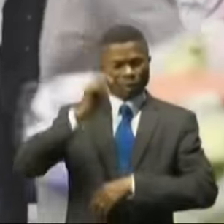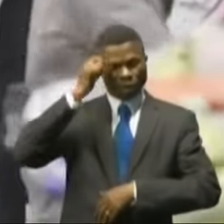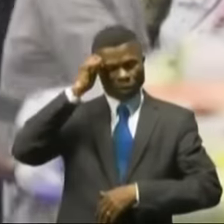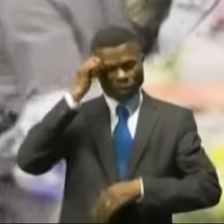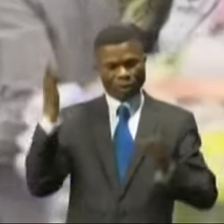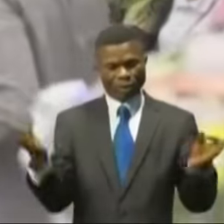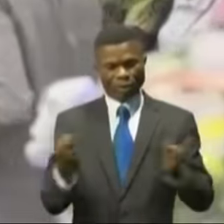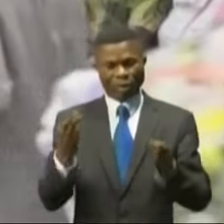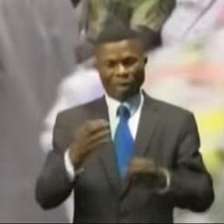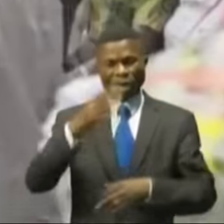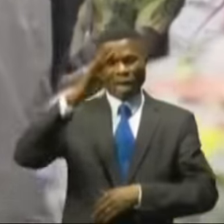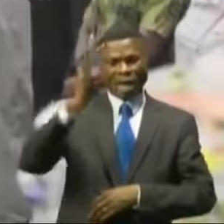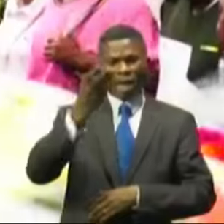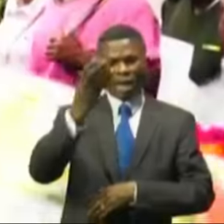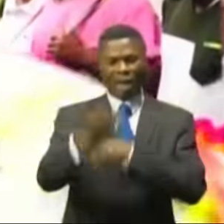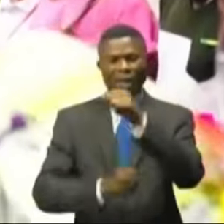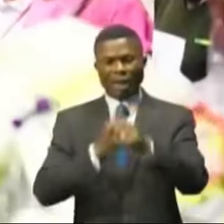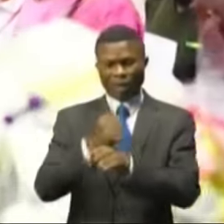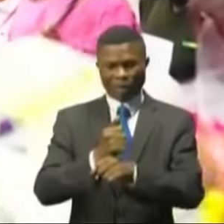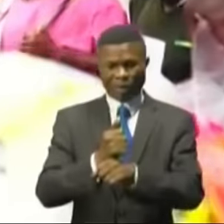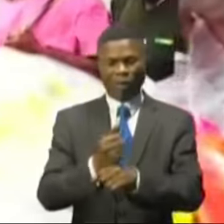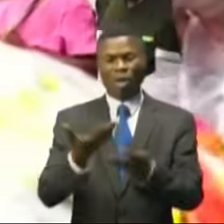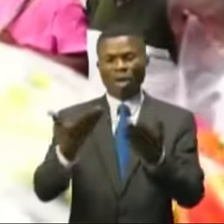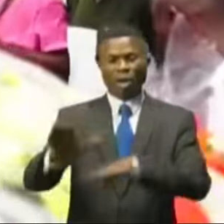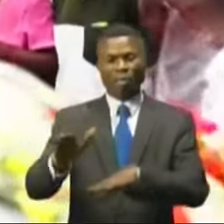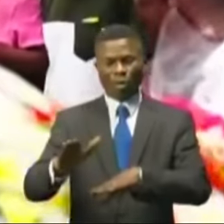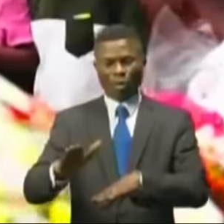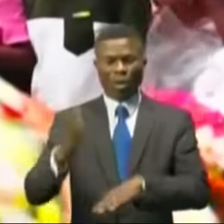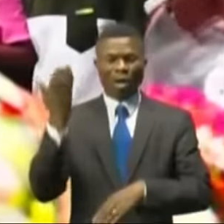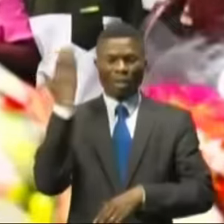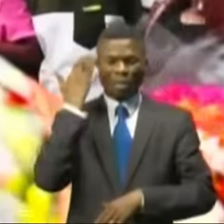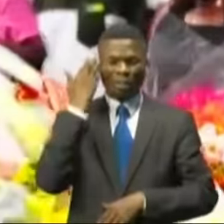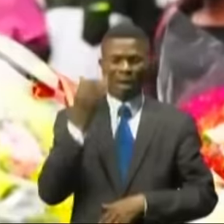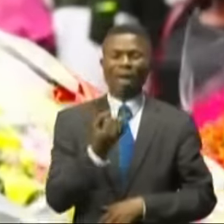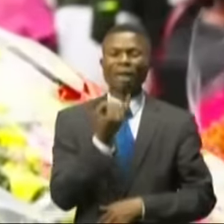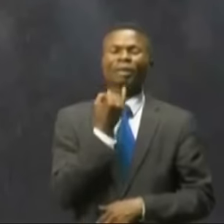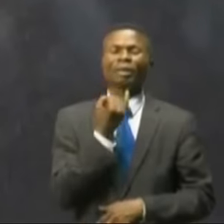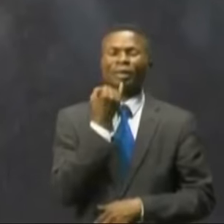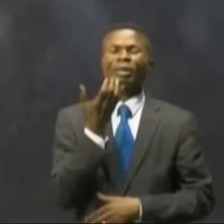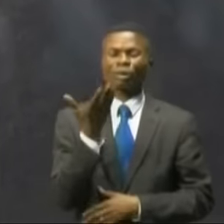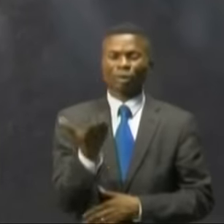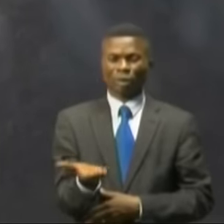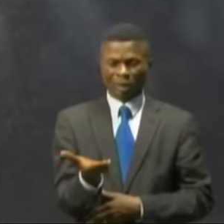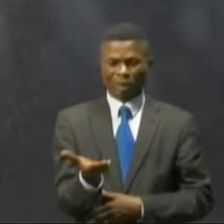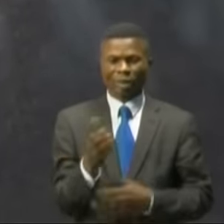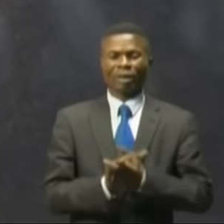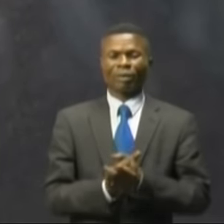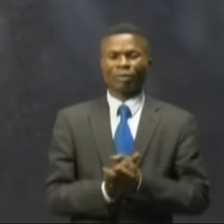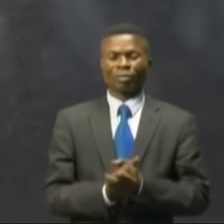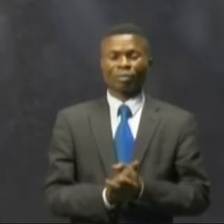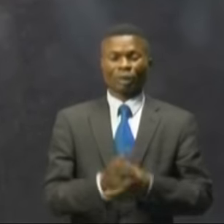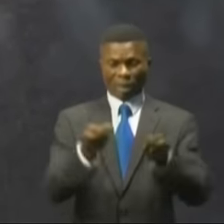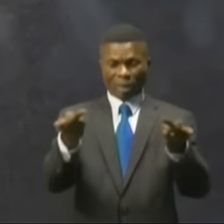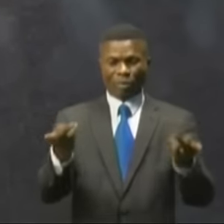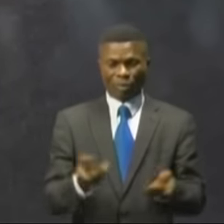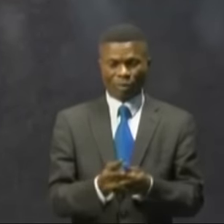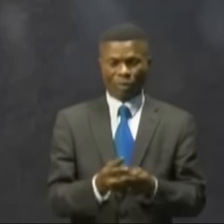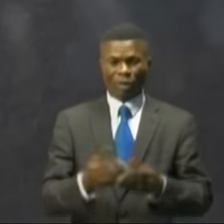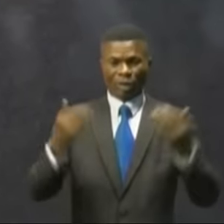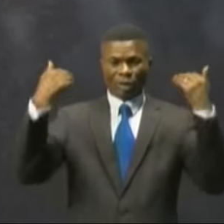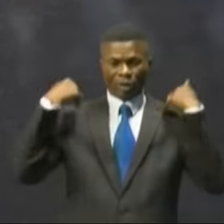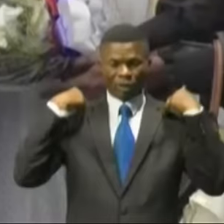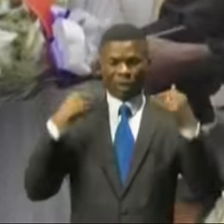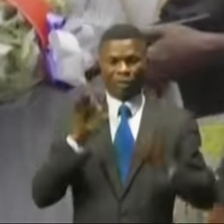commémoration du 4e anniversaire de la disparition de feu secrétaire général intérimaire, Lougui Gizenga. Sur place, les nouveaux